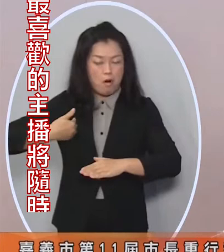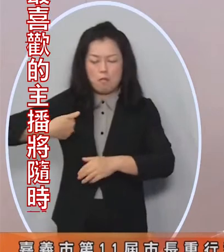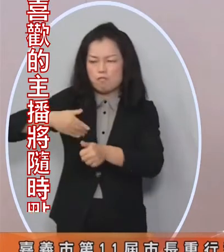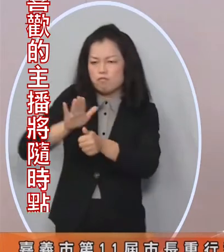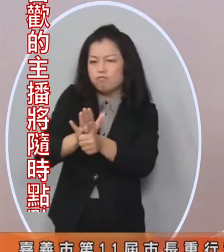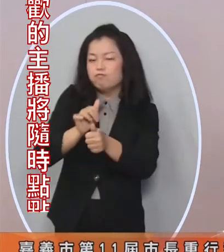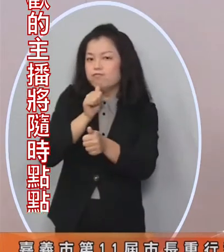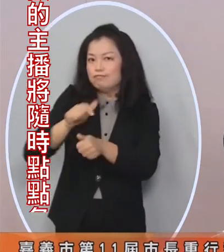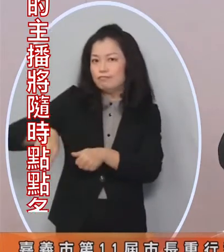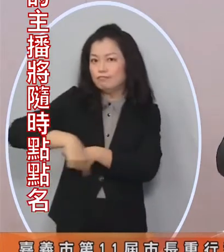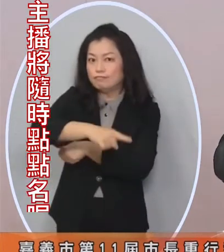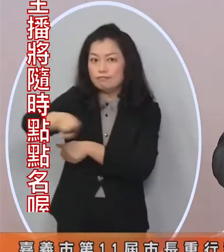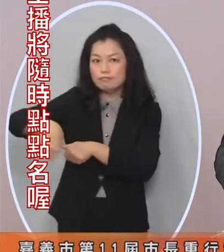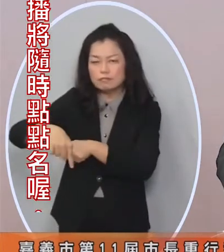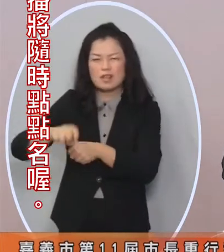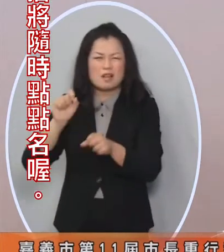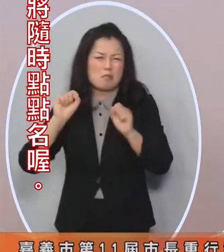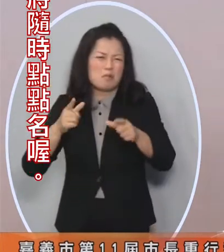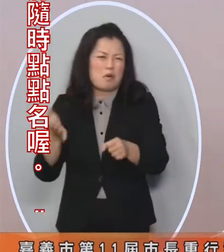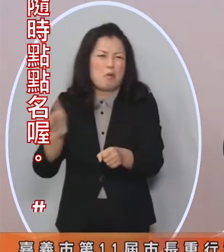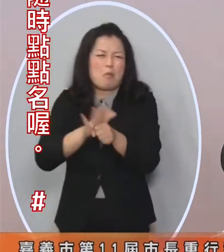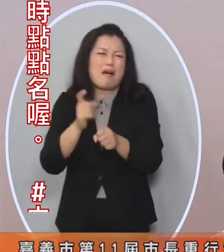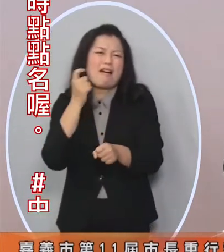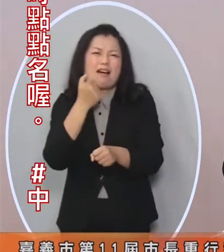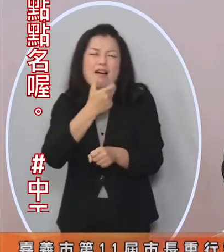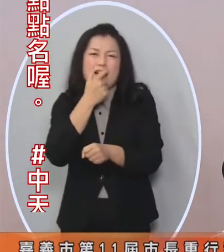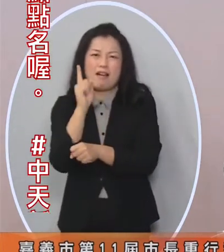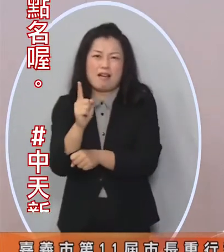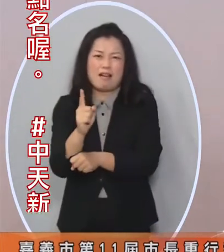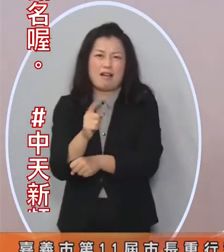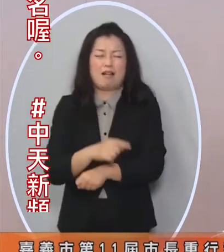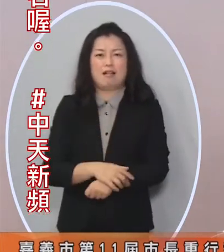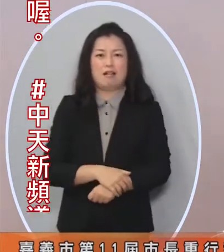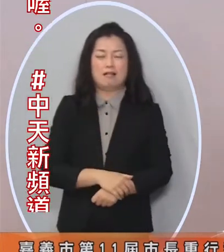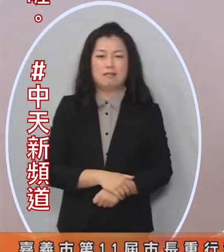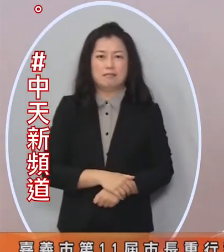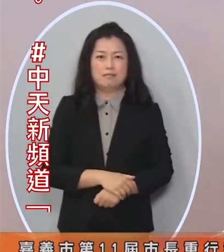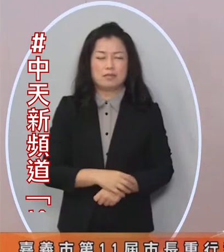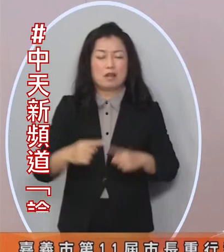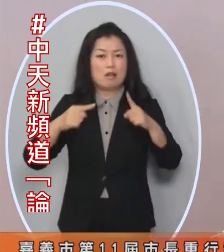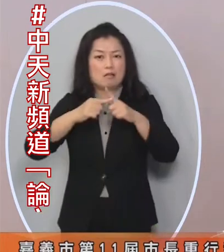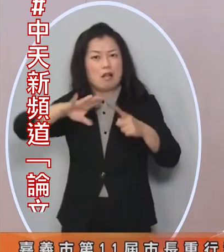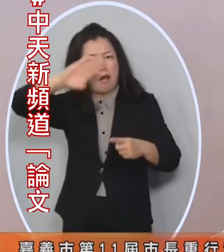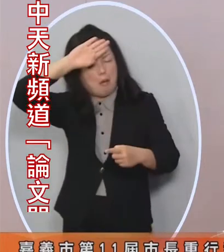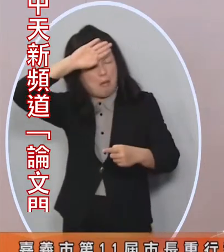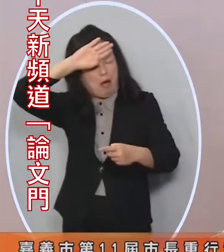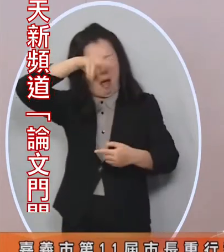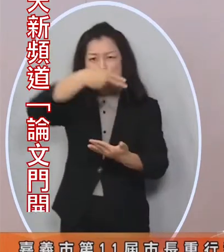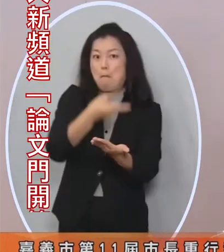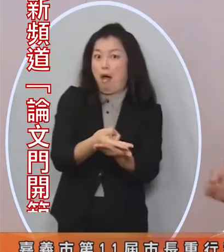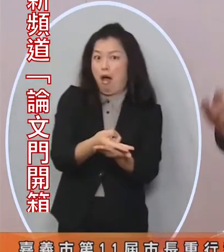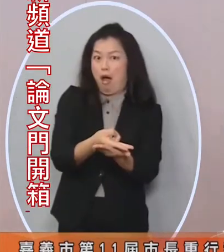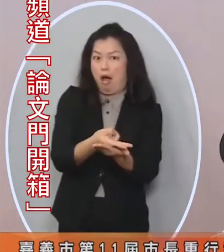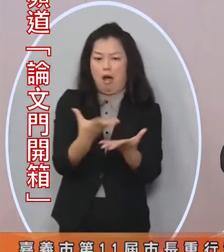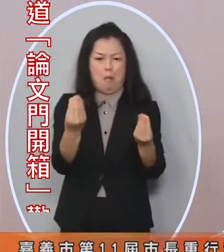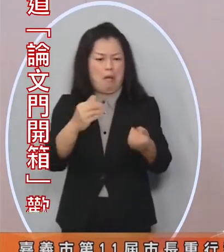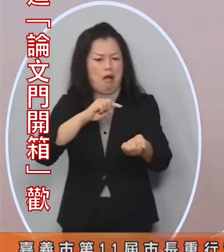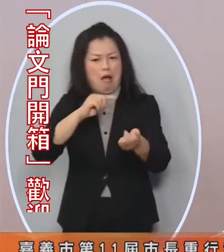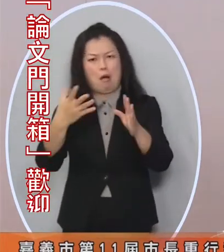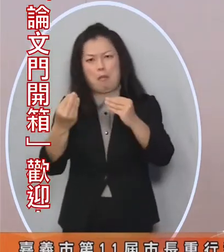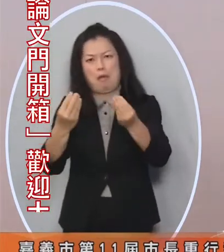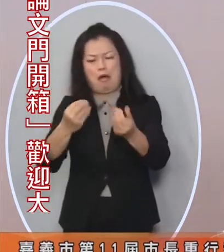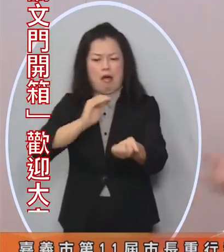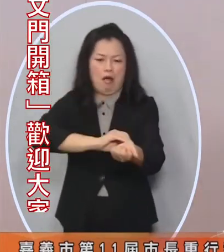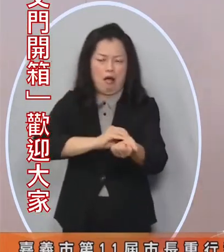讲甲补食个啊！伊生活上问题一大堆啦，人破病倒伫门床啊，无人医、无人顾